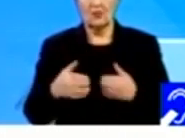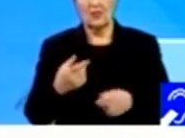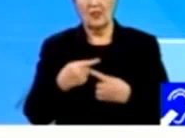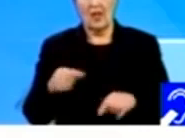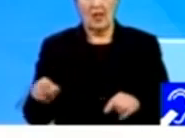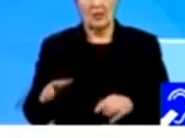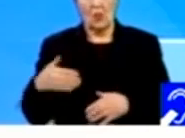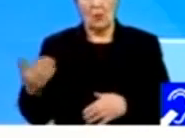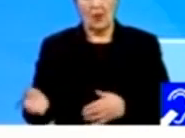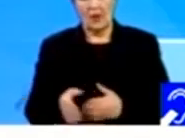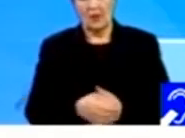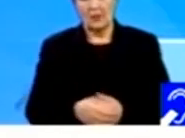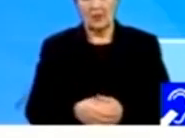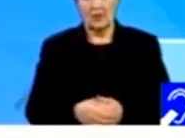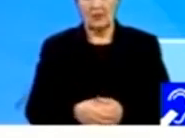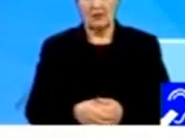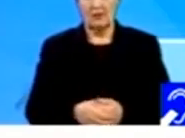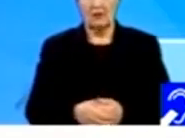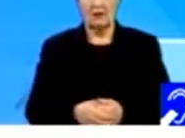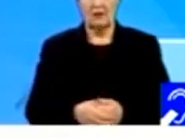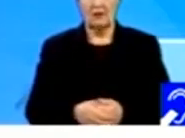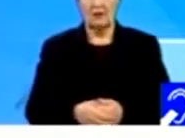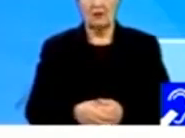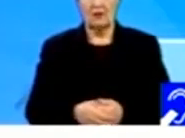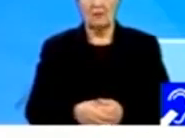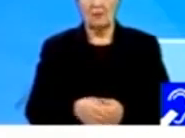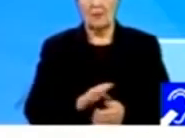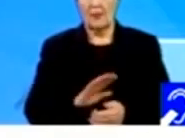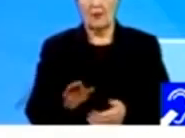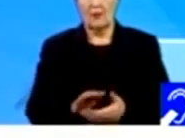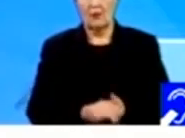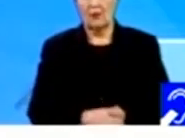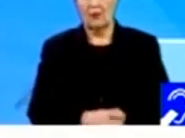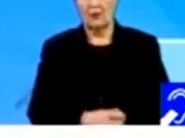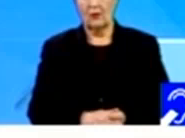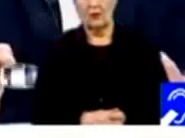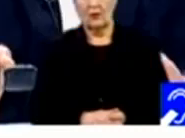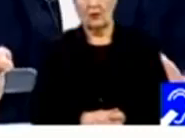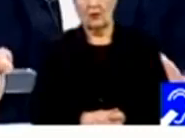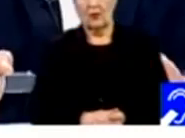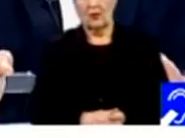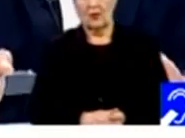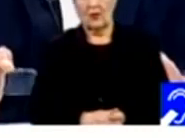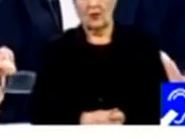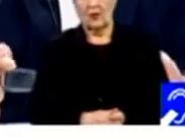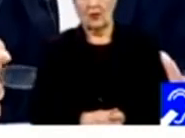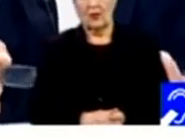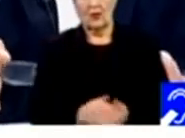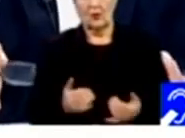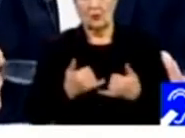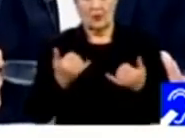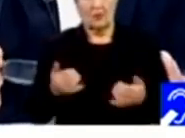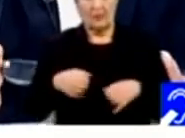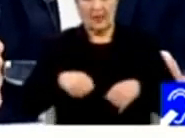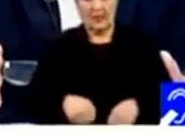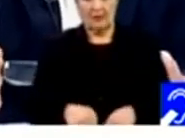a societății în public. Nu voi autoriza. Nu veți autoriza? Nu. Deci asta ar însemna că nu veți respecta